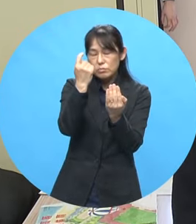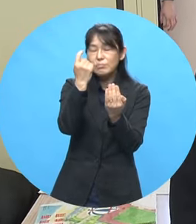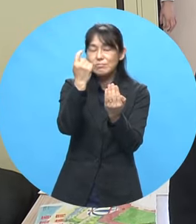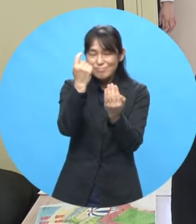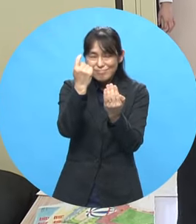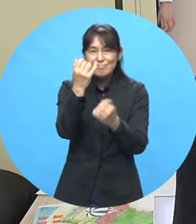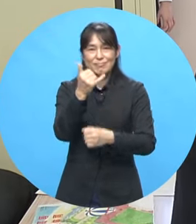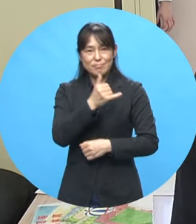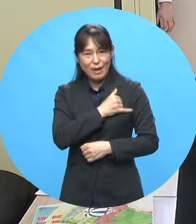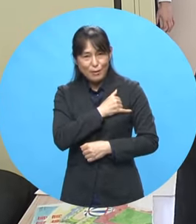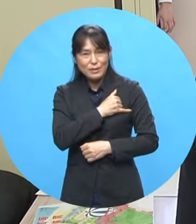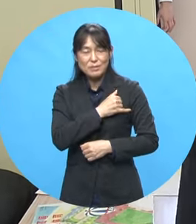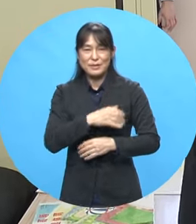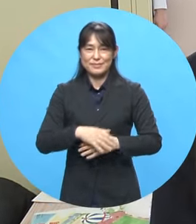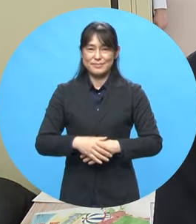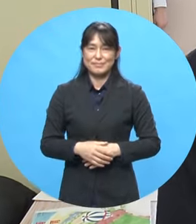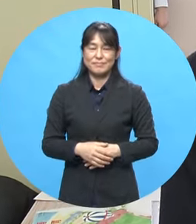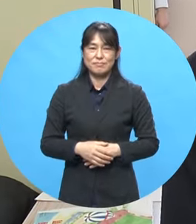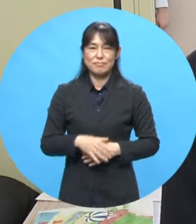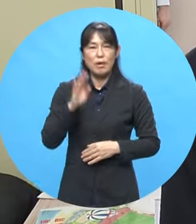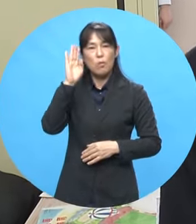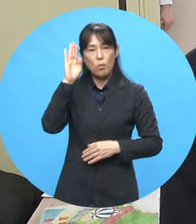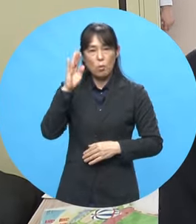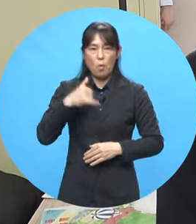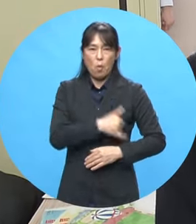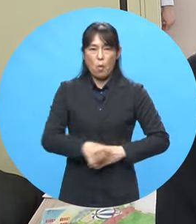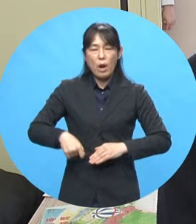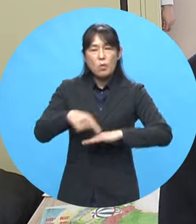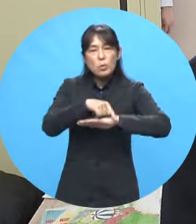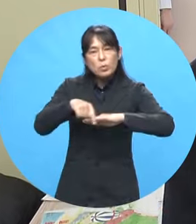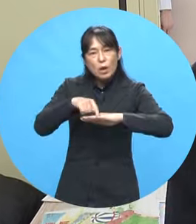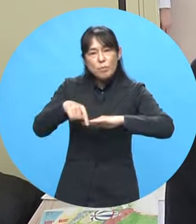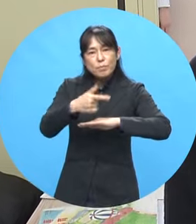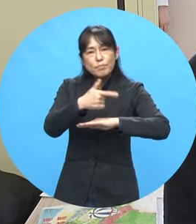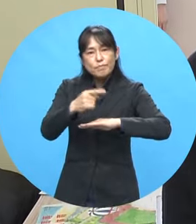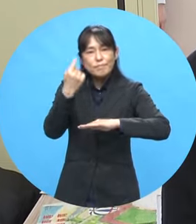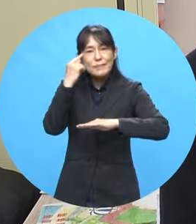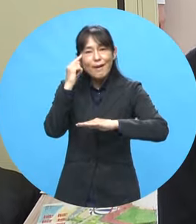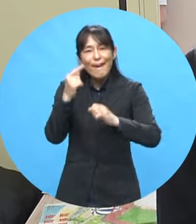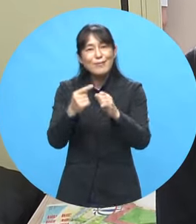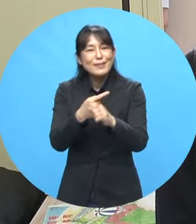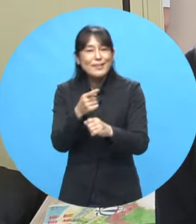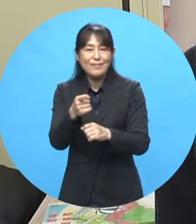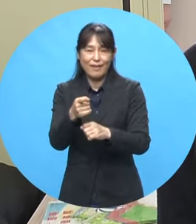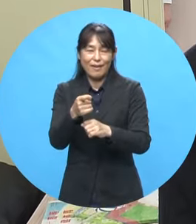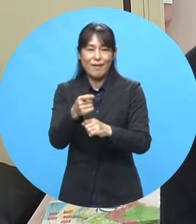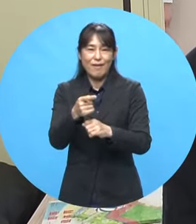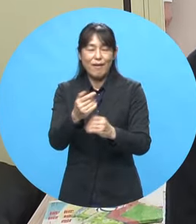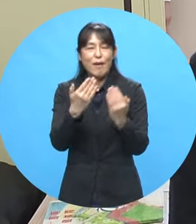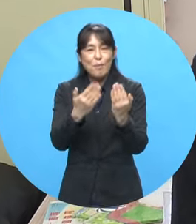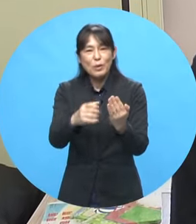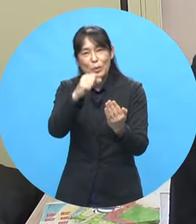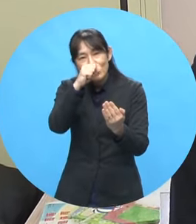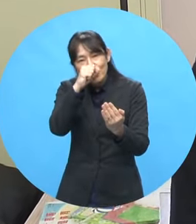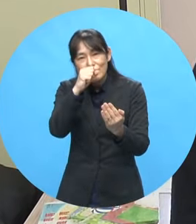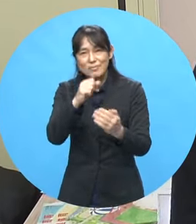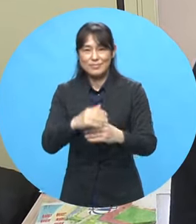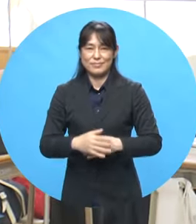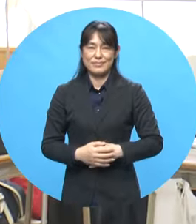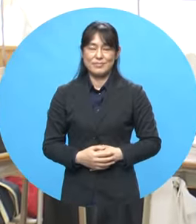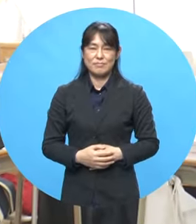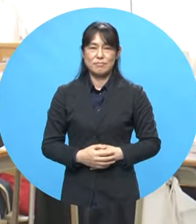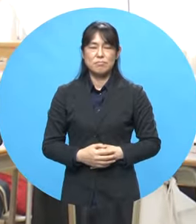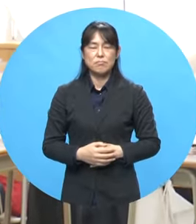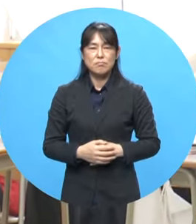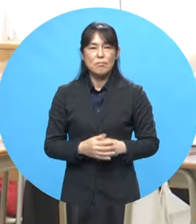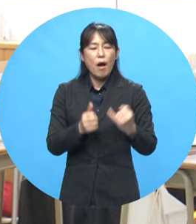ら勉強になりますね。 今後のライフプランとかを考えるきっかけになったんで、すごくいい勉強になりました。